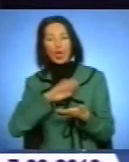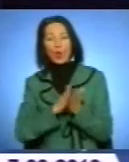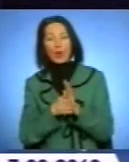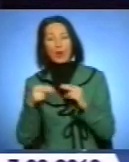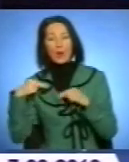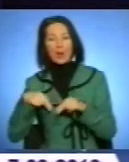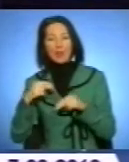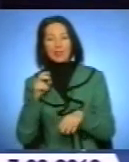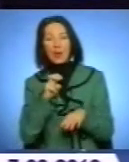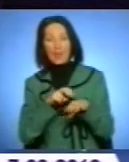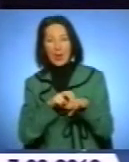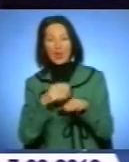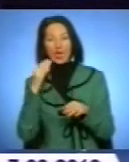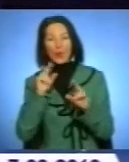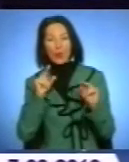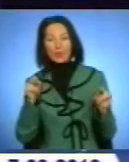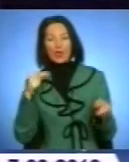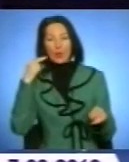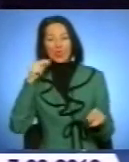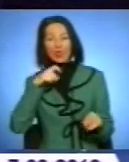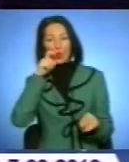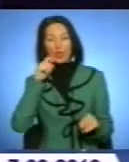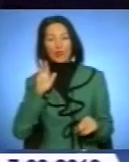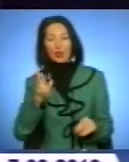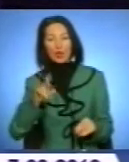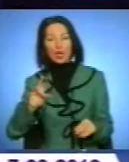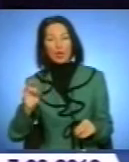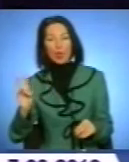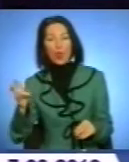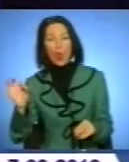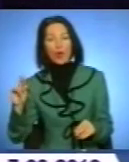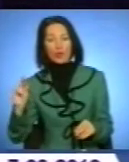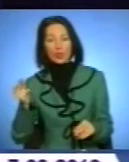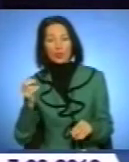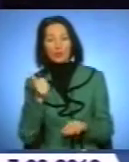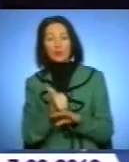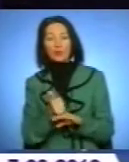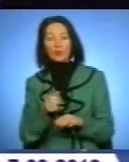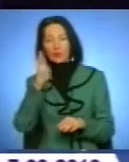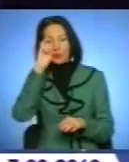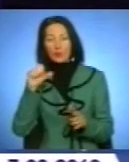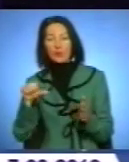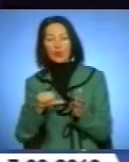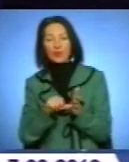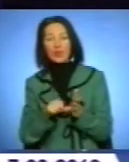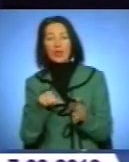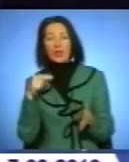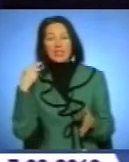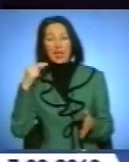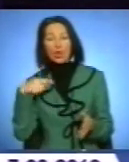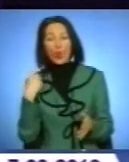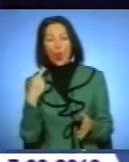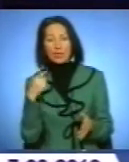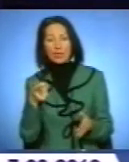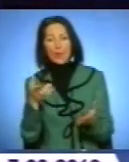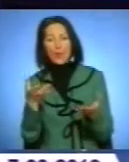медиків пообіцяв президент України Віктор Янукович. Глава держави з робочою поїздкою відвідав Черкаську область. Там президент взяв